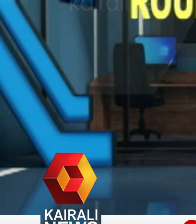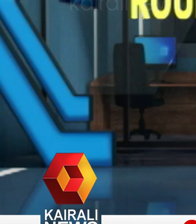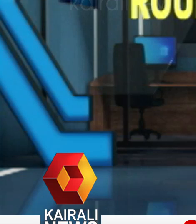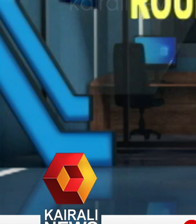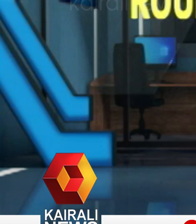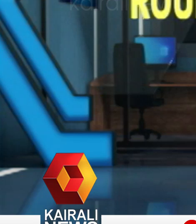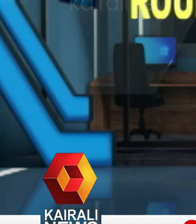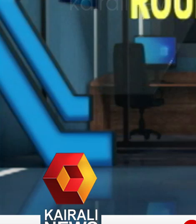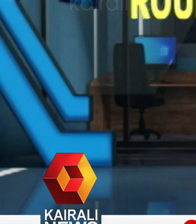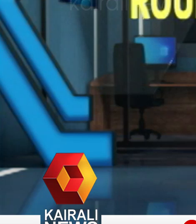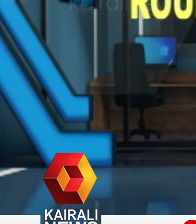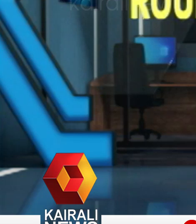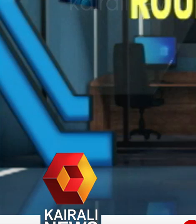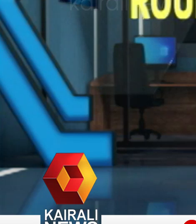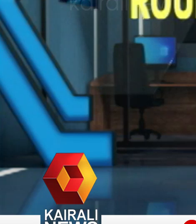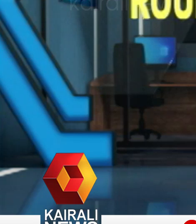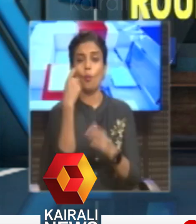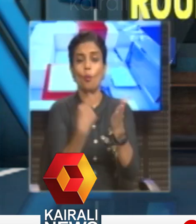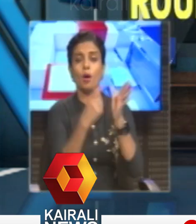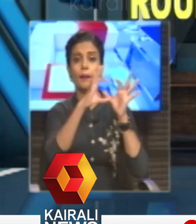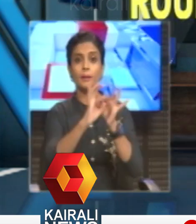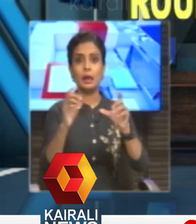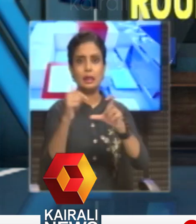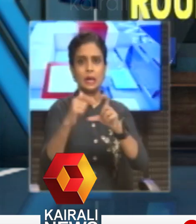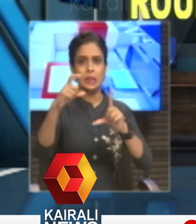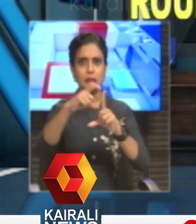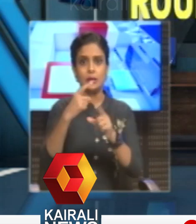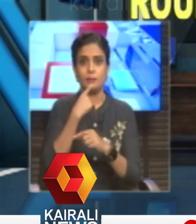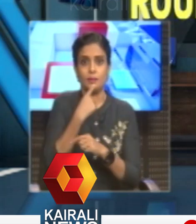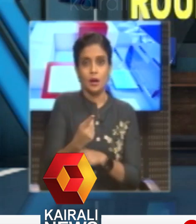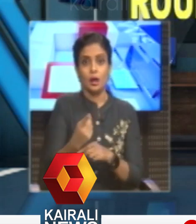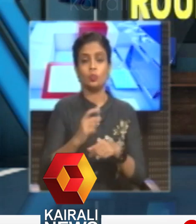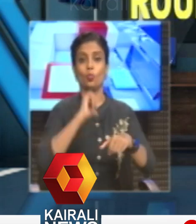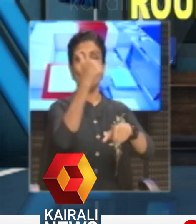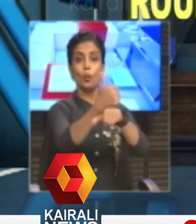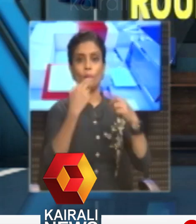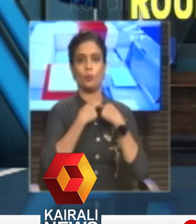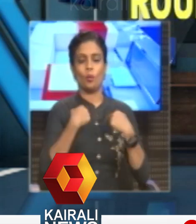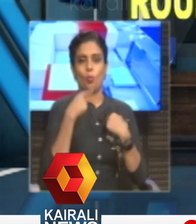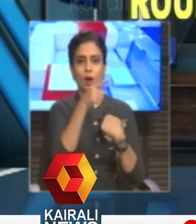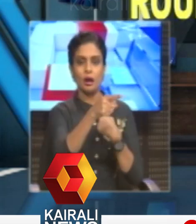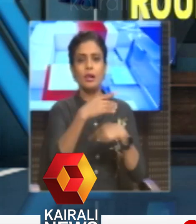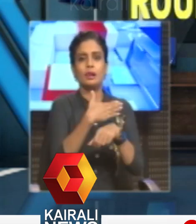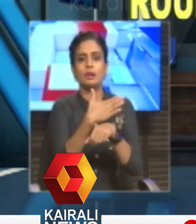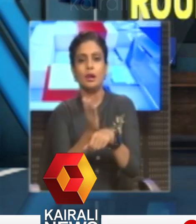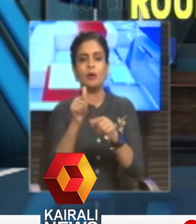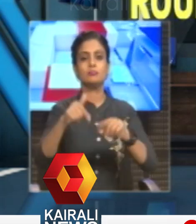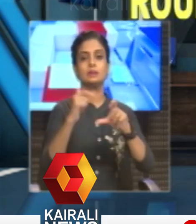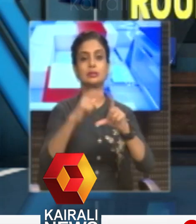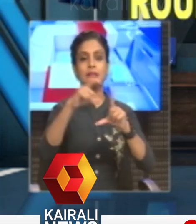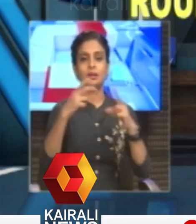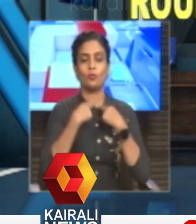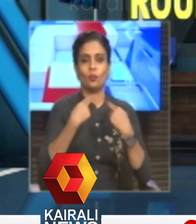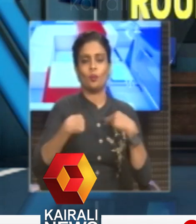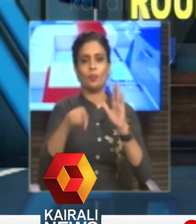ദില്ലഹി മധ്യനയായ അഴിമതി കേസിൽ ഇഡിക്കെതിരെ രൂക്ഷ വിമർശനവുമായി സുപ്രീം കോടതി കേസിന്റെ അന്വേഷണത്തിൽ ഉണ്ടായ കാലതാമസത്തിലാണ് ഇഡിയെ കോടതി